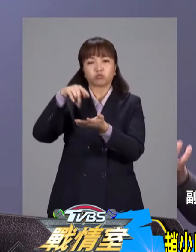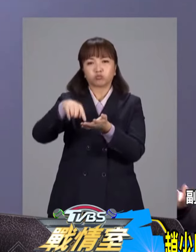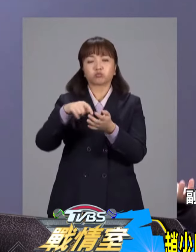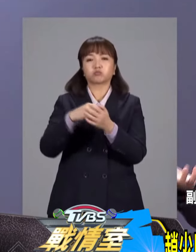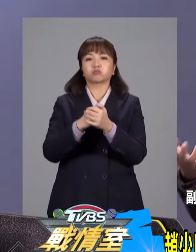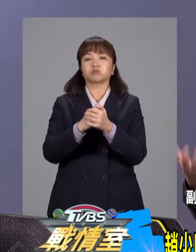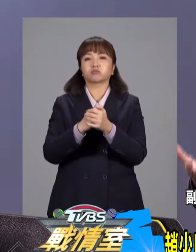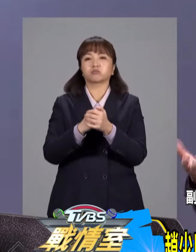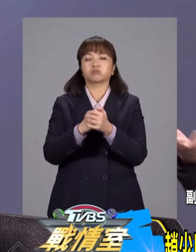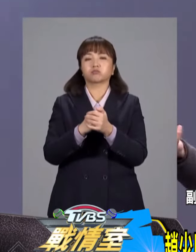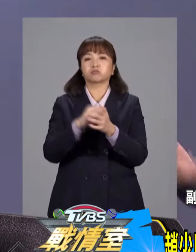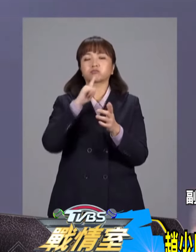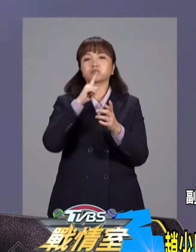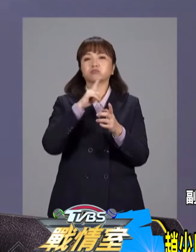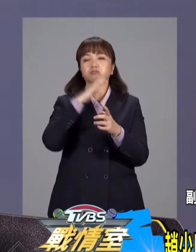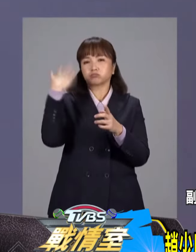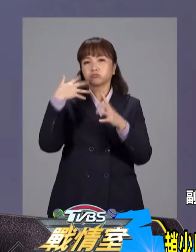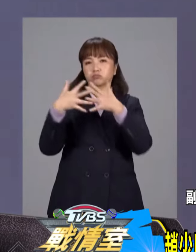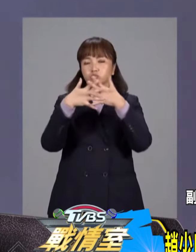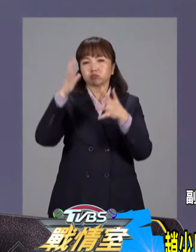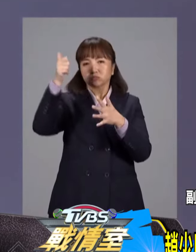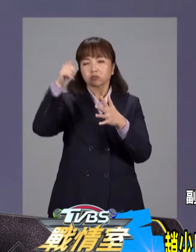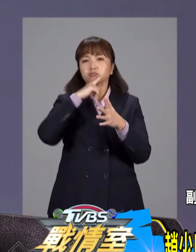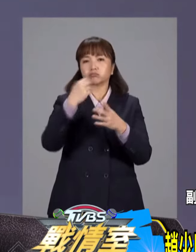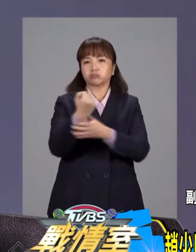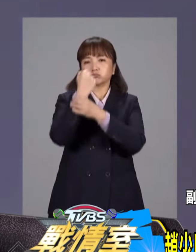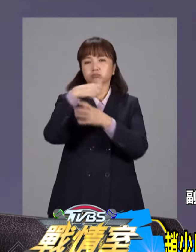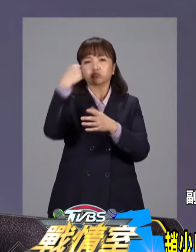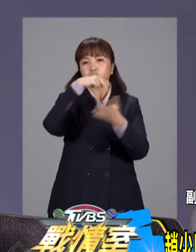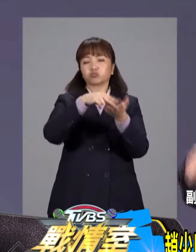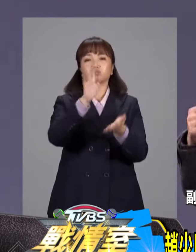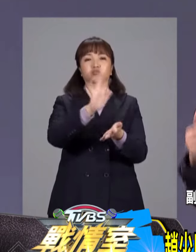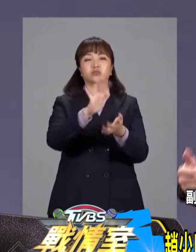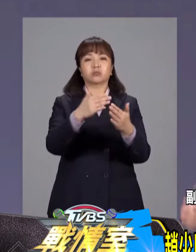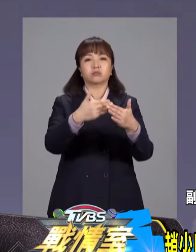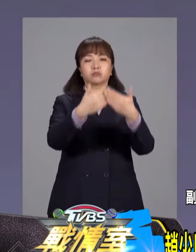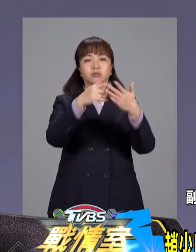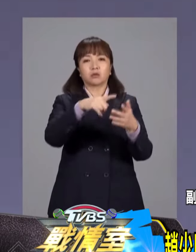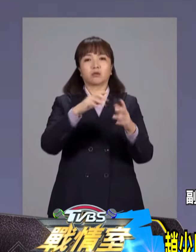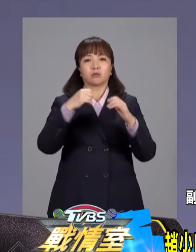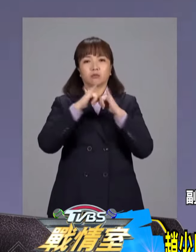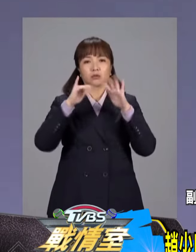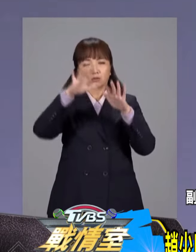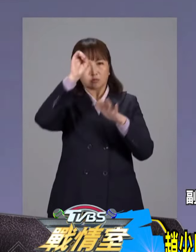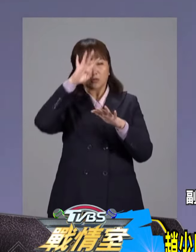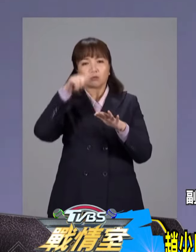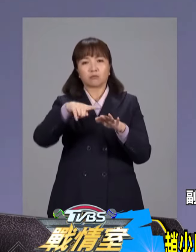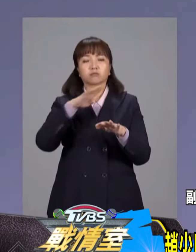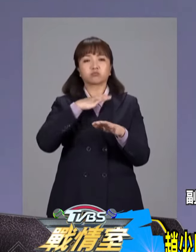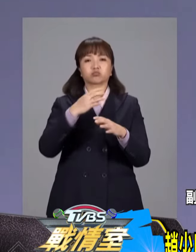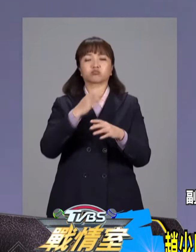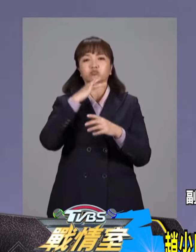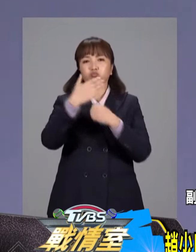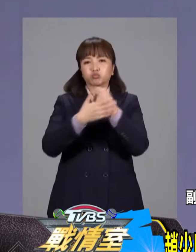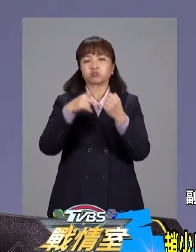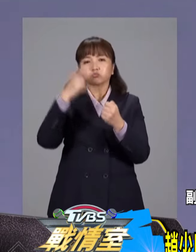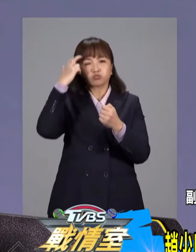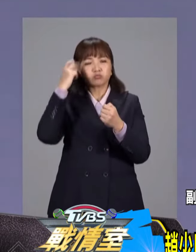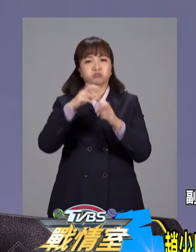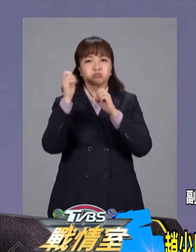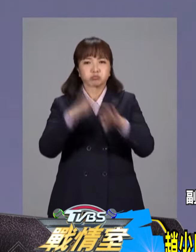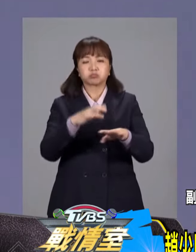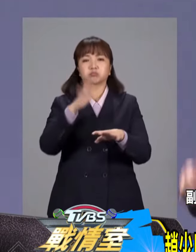那拜登已经当面跟习近平讲他不支持台独啊，那民进党还是坚持抱这个台独的这个神主牌，叫他放